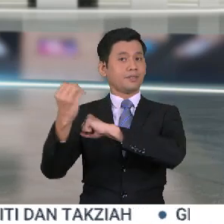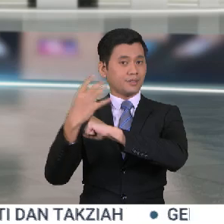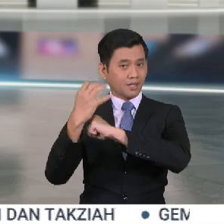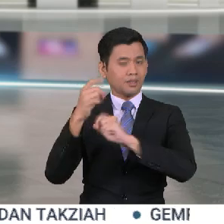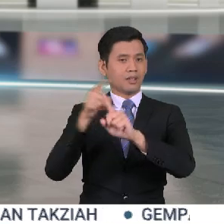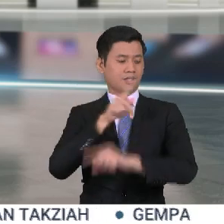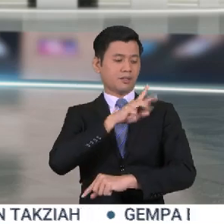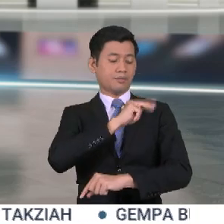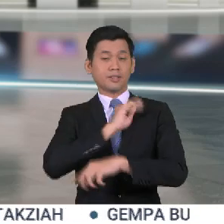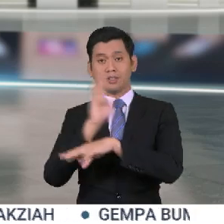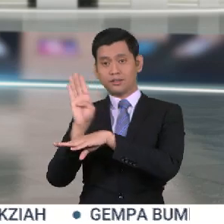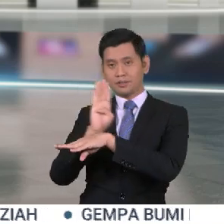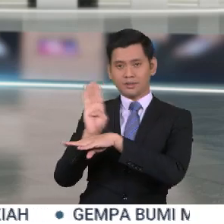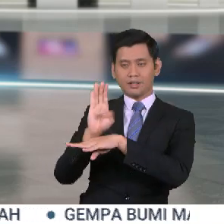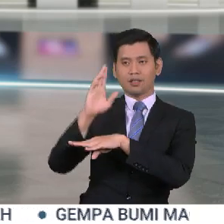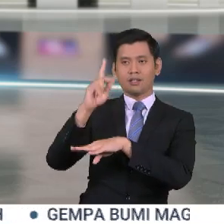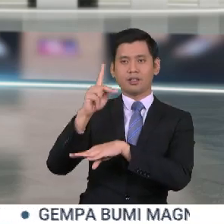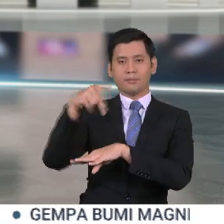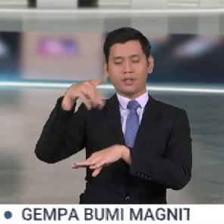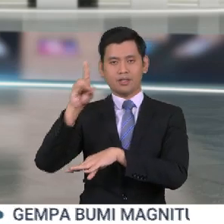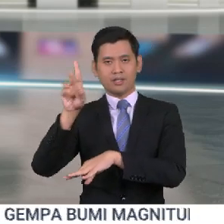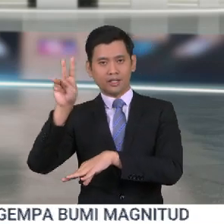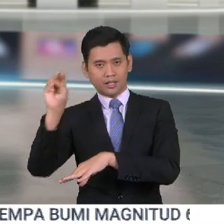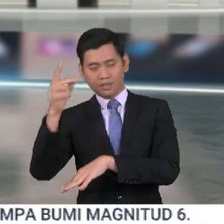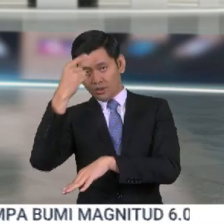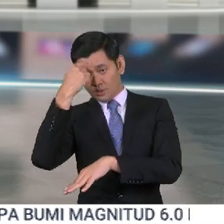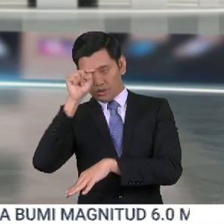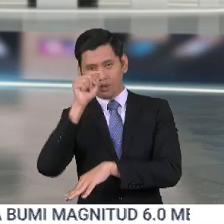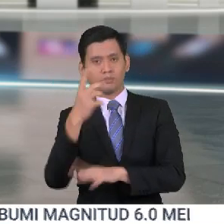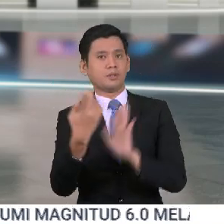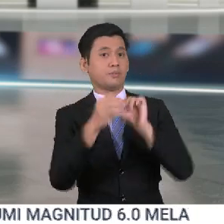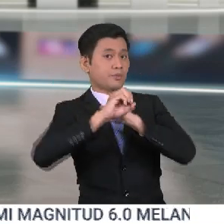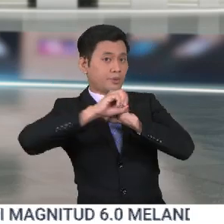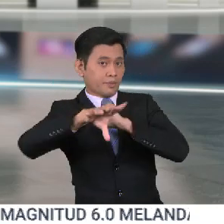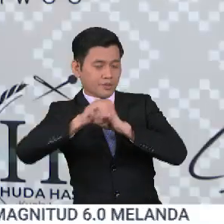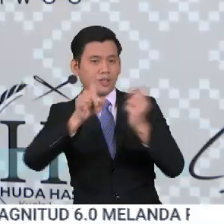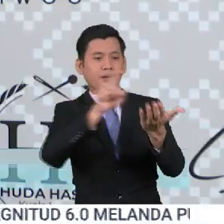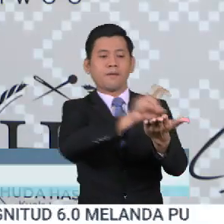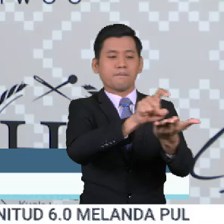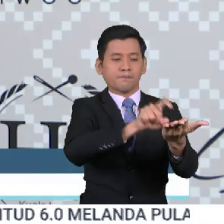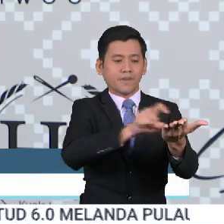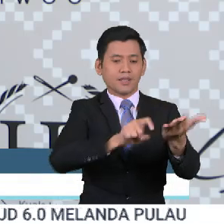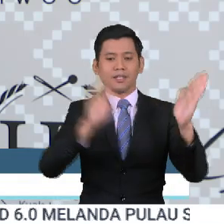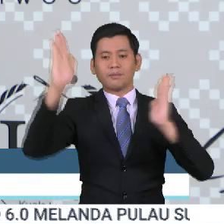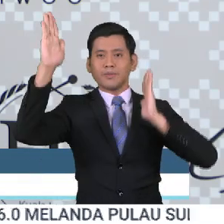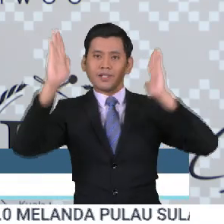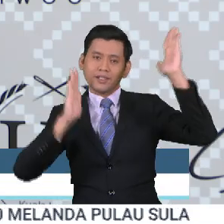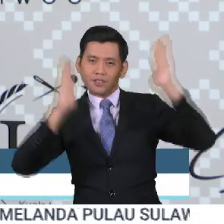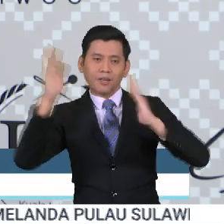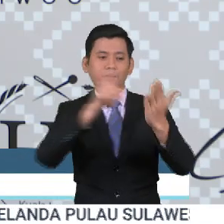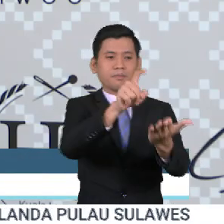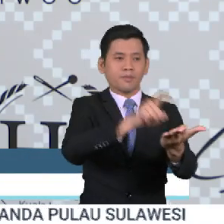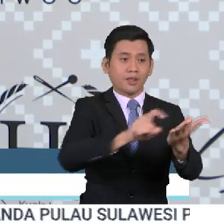Negeri dan Kosar Hidup KPDN bagi melestarikan batik tempatan. Pengetahuan tentang rekaan batik Malaysia